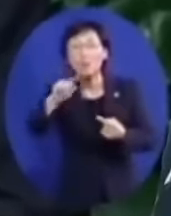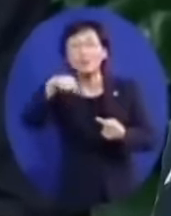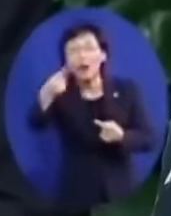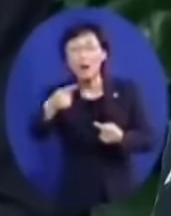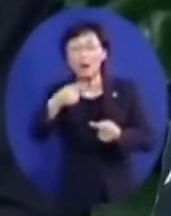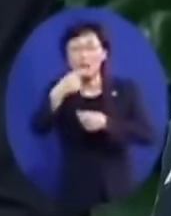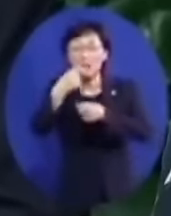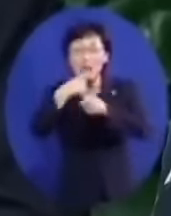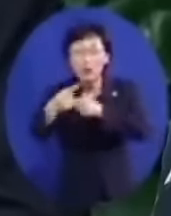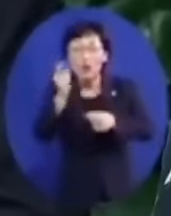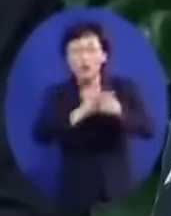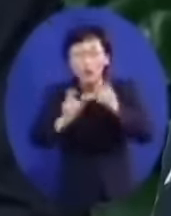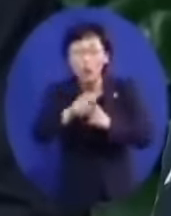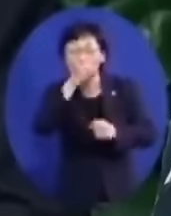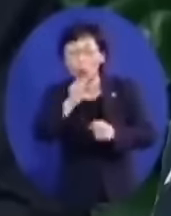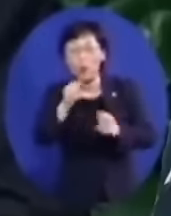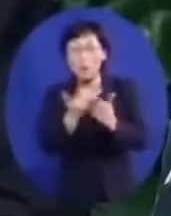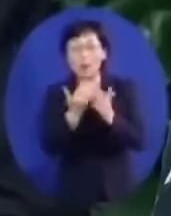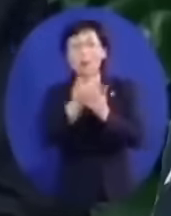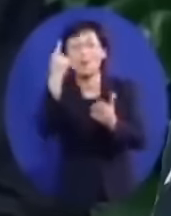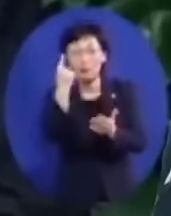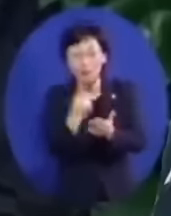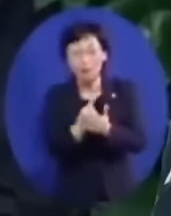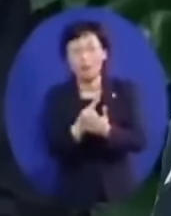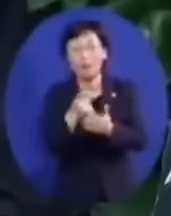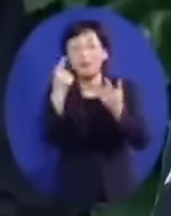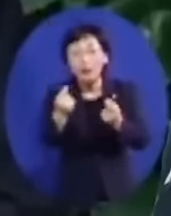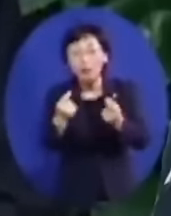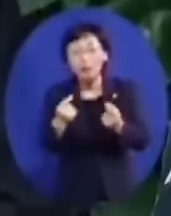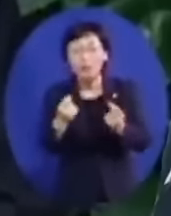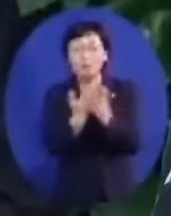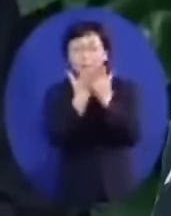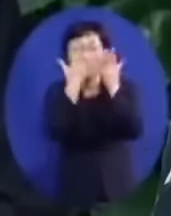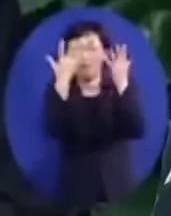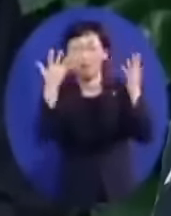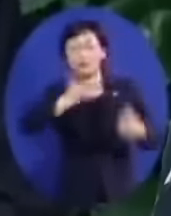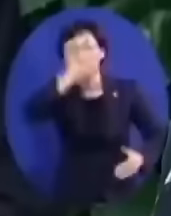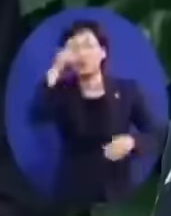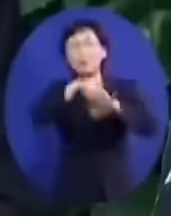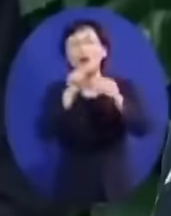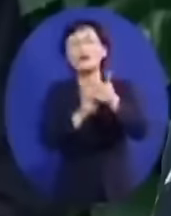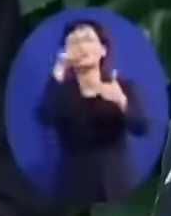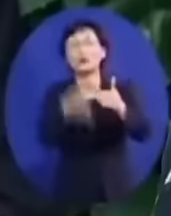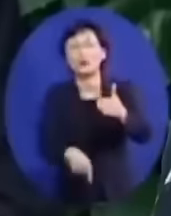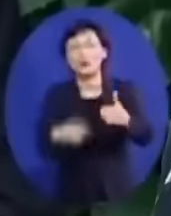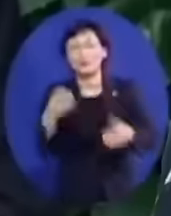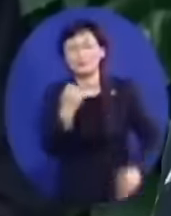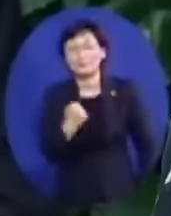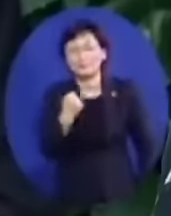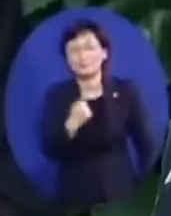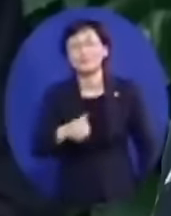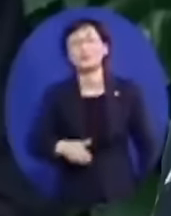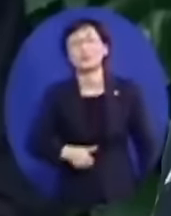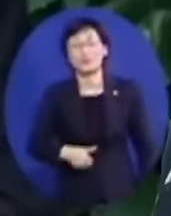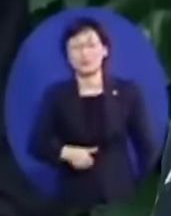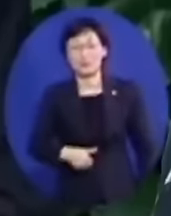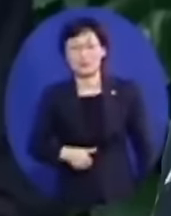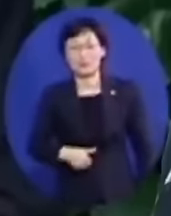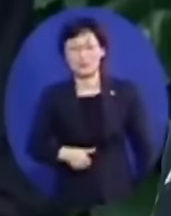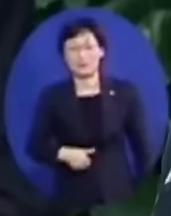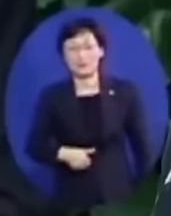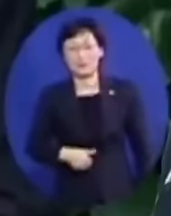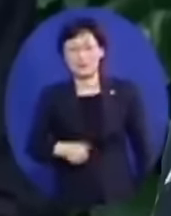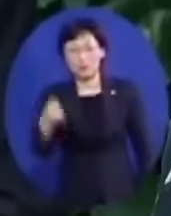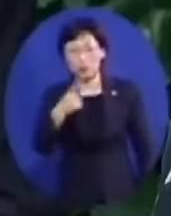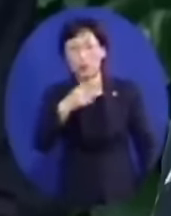금년보다 좋게 만들어주신다. 그러한 밝은 꿈을 마음속에 늘 가지고 있어야 되는 것입니다.